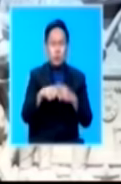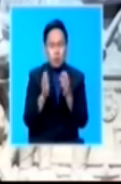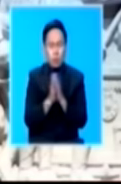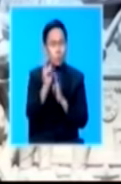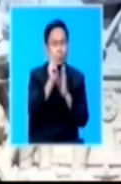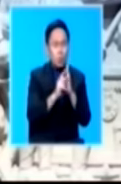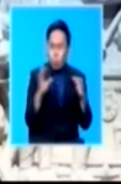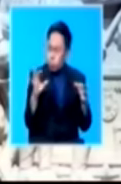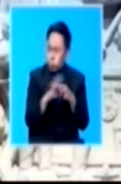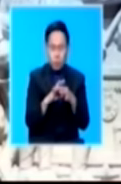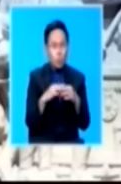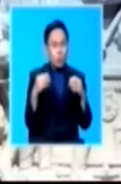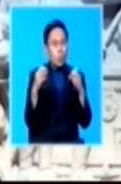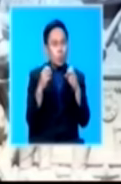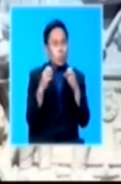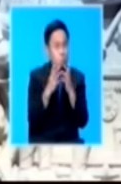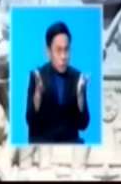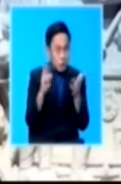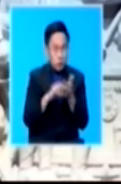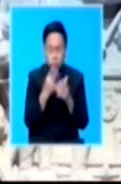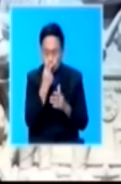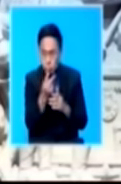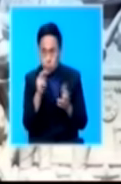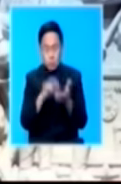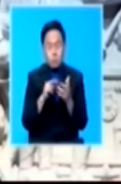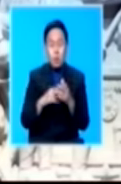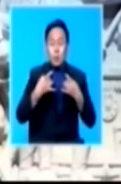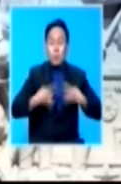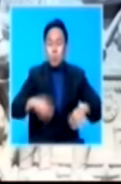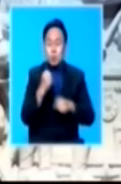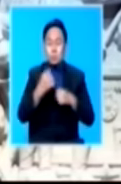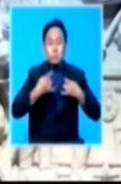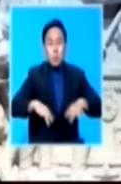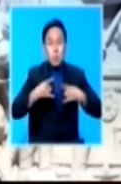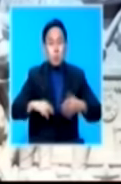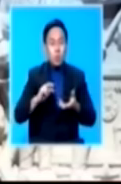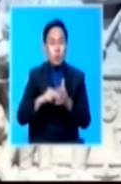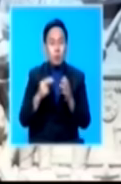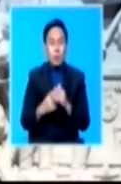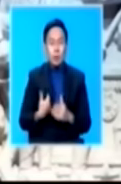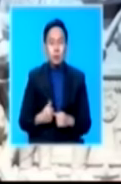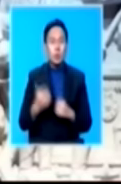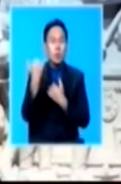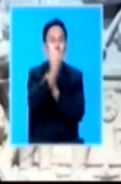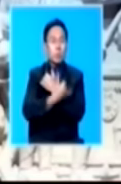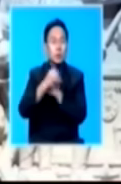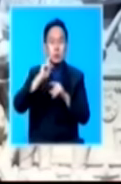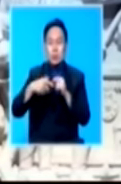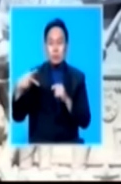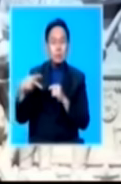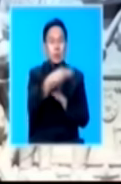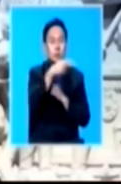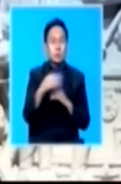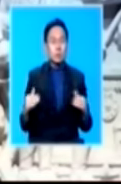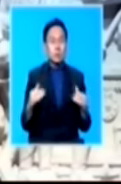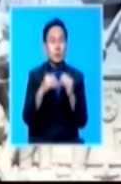ะเราอาจจะถูกตัดสิทธิพิเศษทางภาษีพวกก่อนนะครับไอ้เรื่องที่เราเสียสิทธิ์GST บ้างหรือภาษีสู